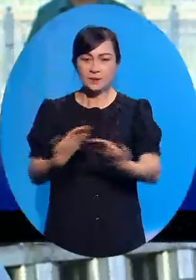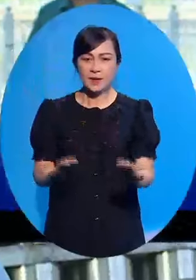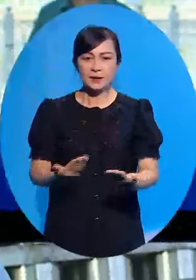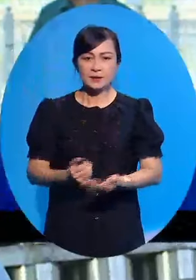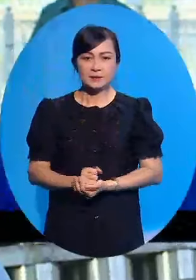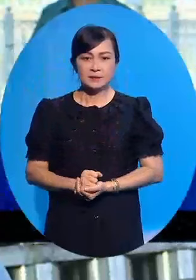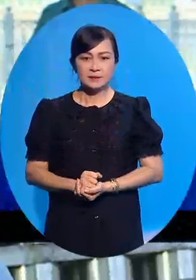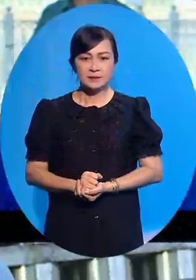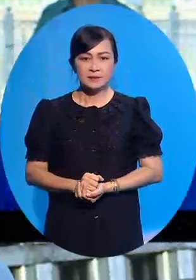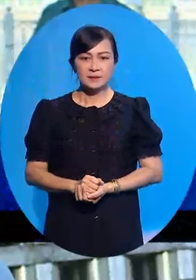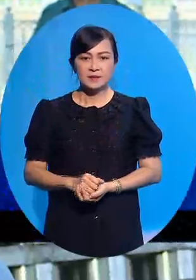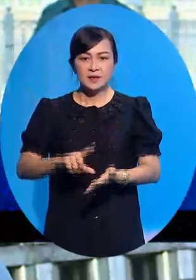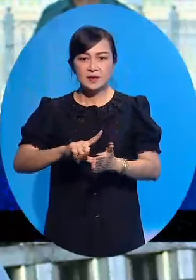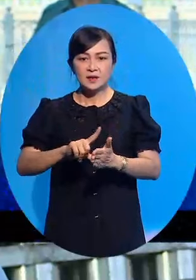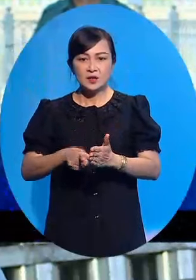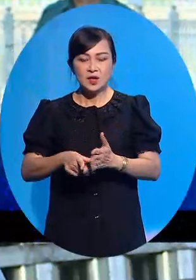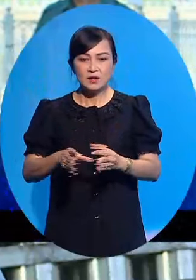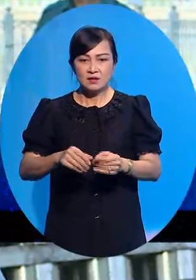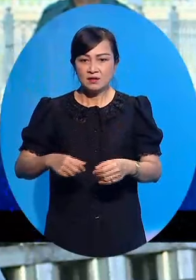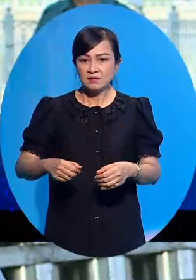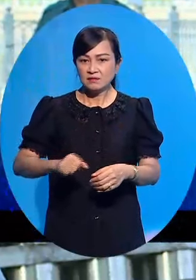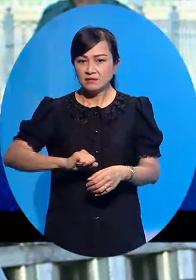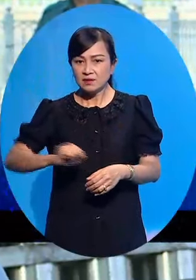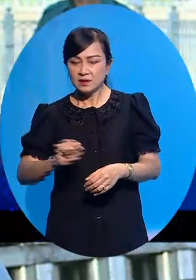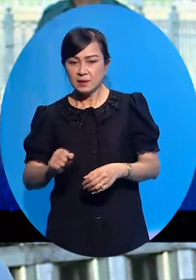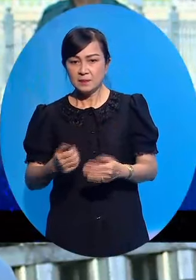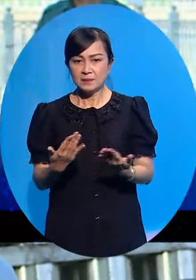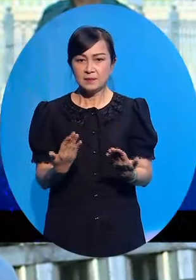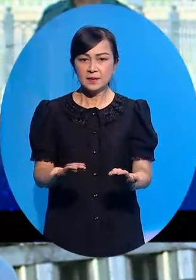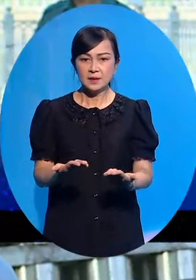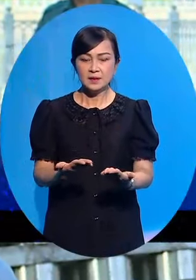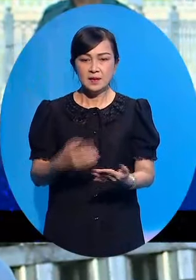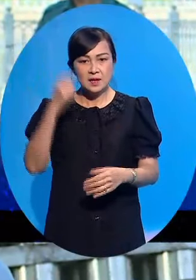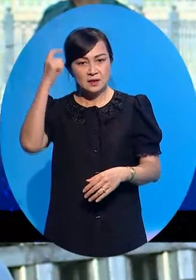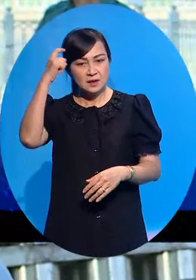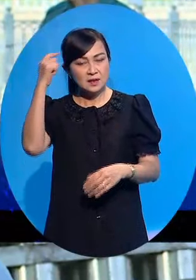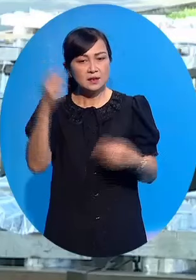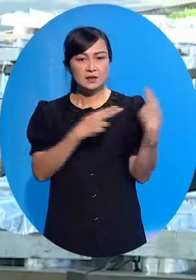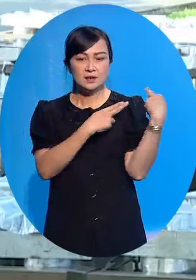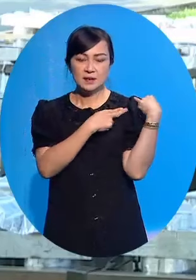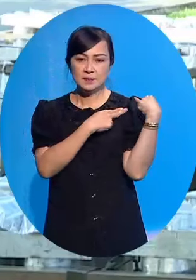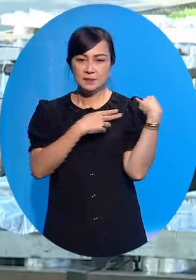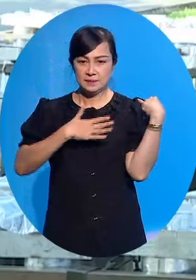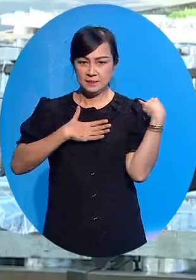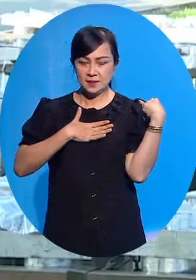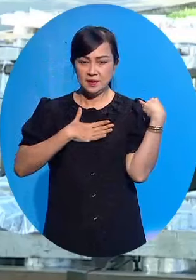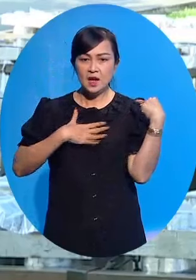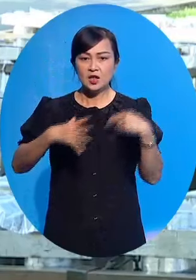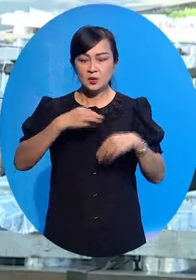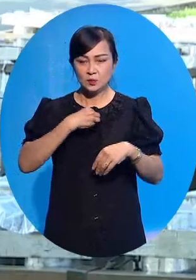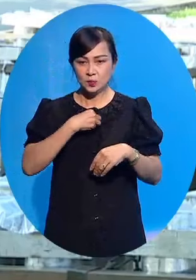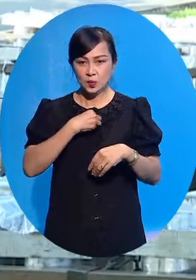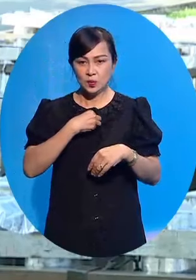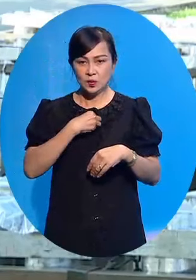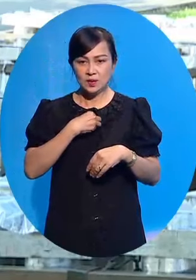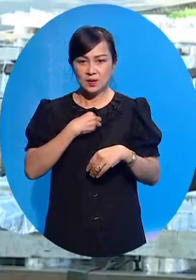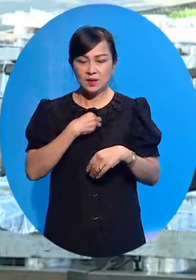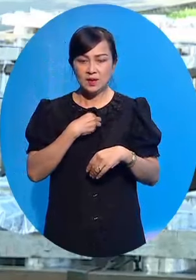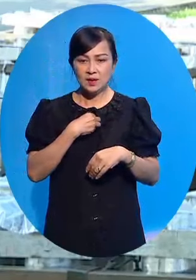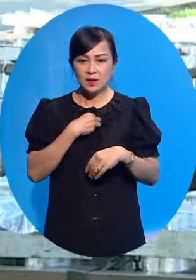Mặc dù thời gian chuẩn bị là vô cùng là gấp rút, tuy nhiên với cái tinh thần trách nhiệm của mình thì chúng tôi với tinh thần đó